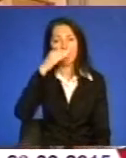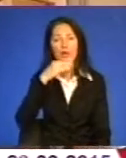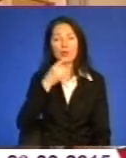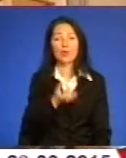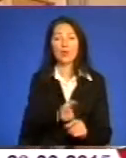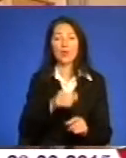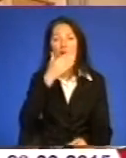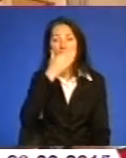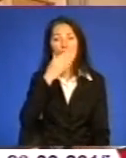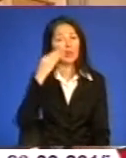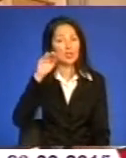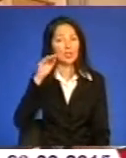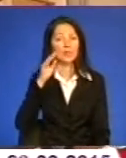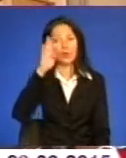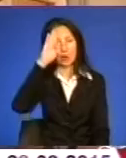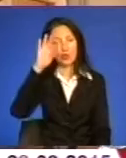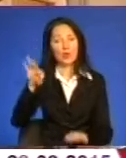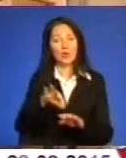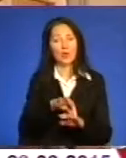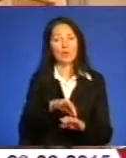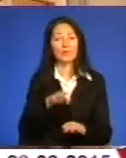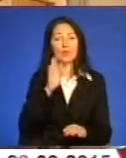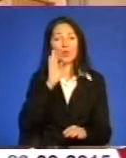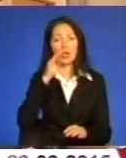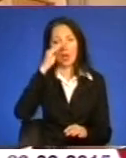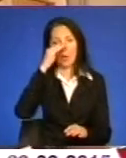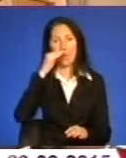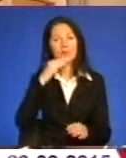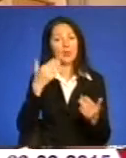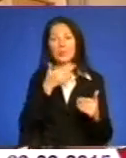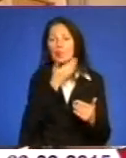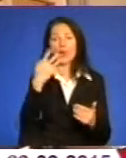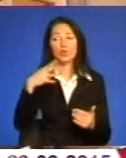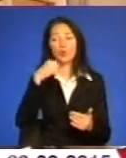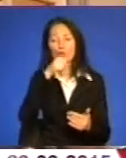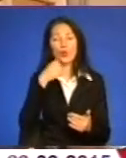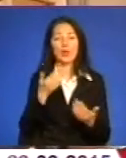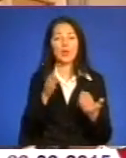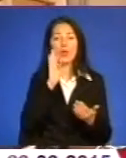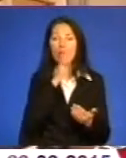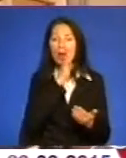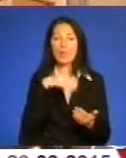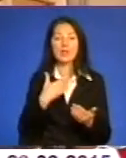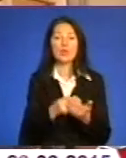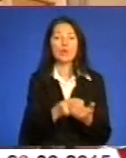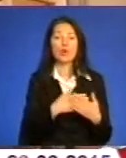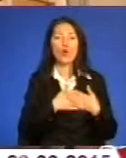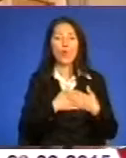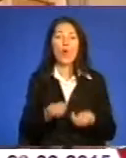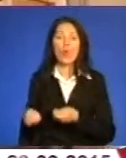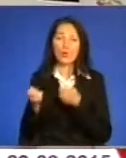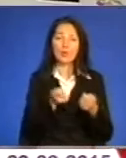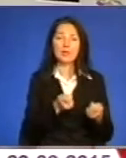чоловіком. Батька вже немає 40 років, але мама свою любов пронесла повз цих 40 років і